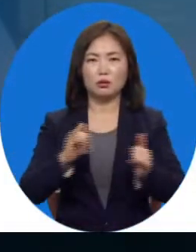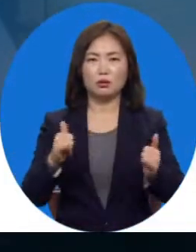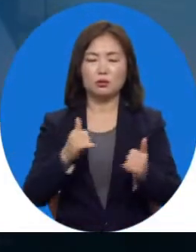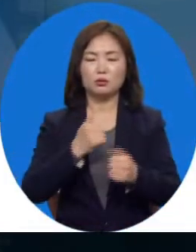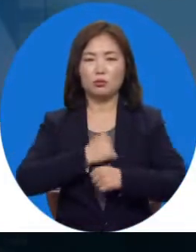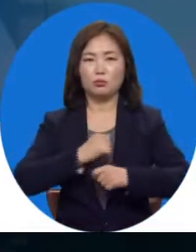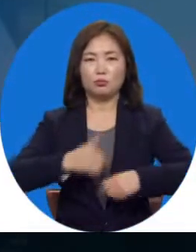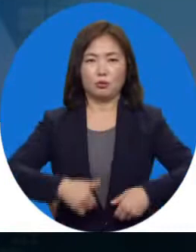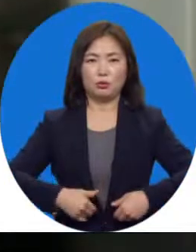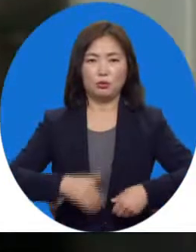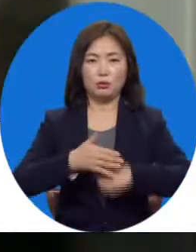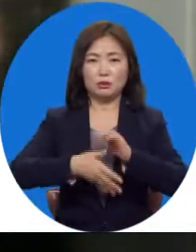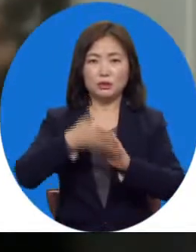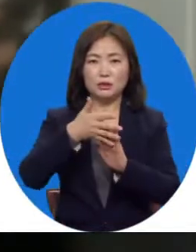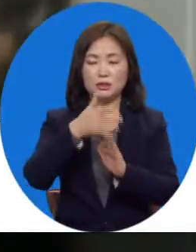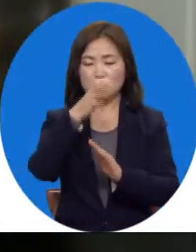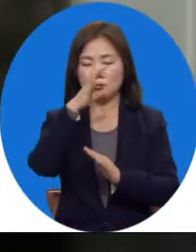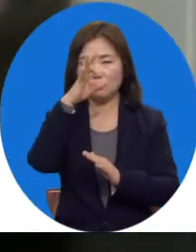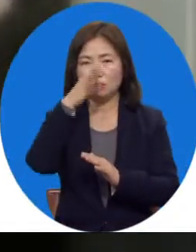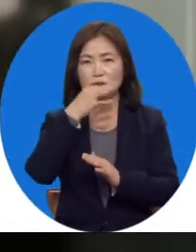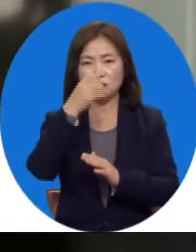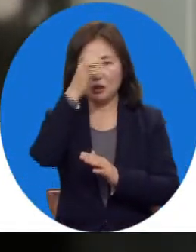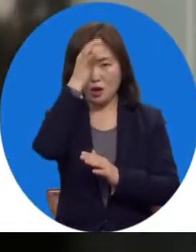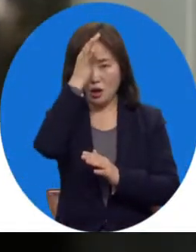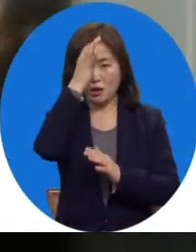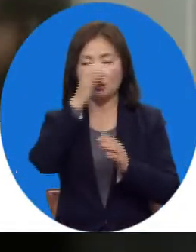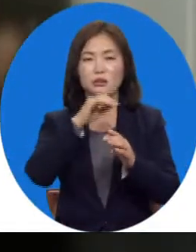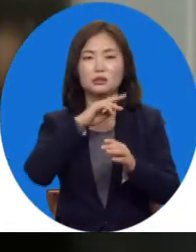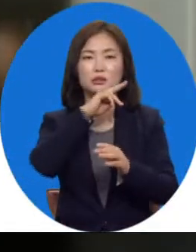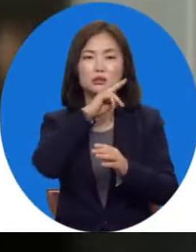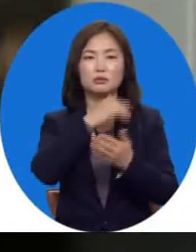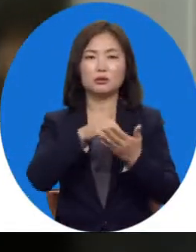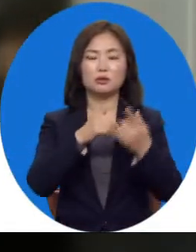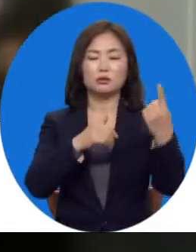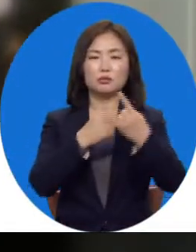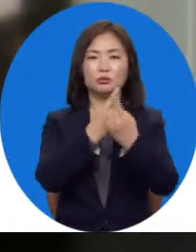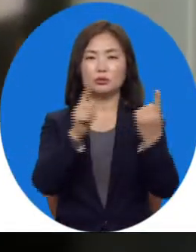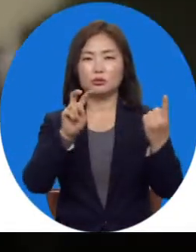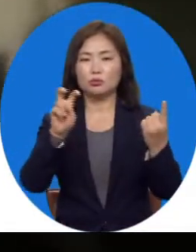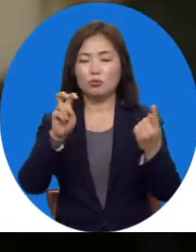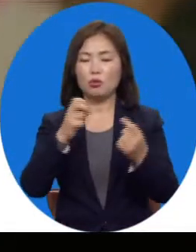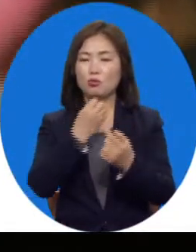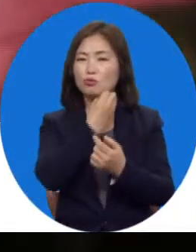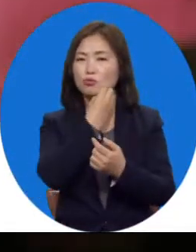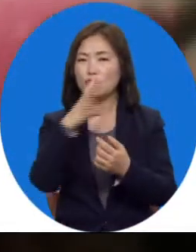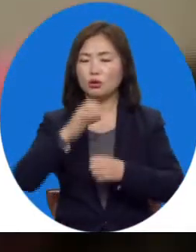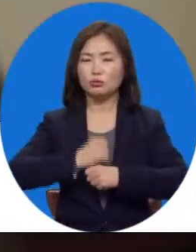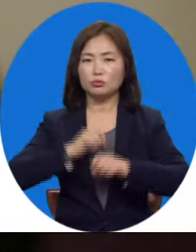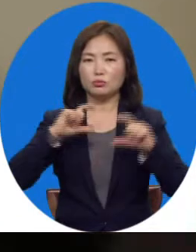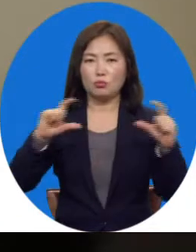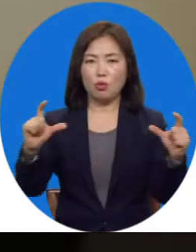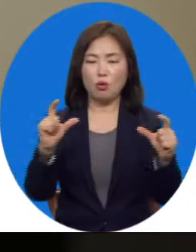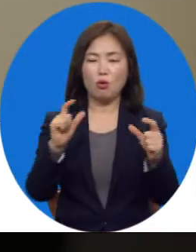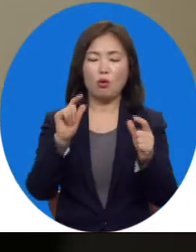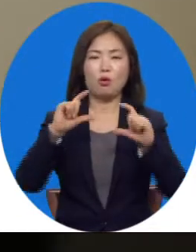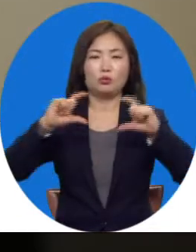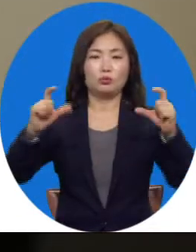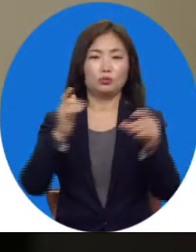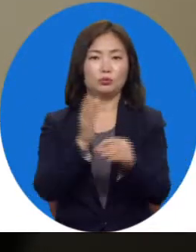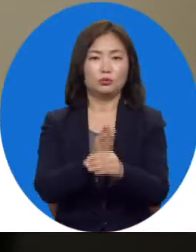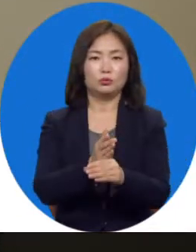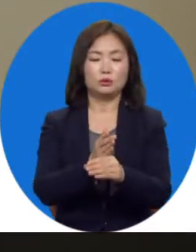주의가 필요합니다. 대구시에 따르면 인플루엔자 의심 환자는 1,000명당 20명 정도로 유행주의보가 내려져